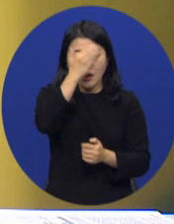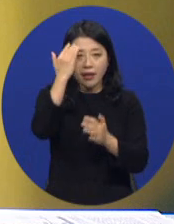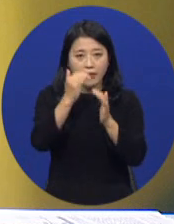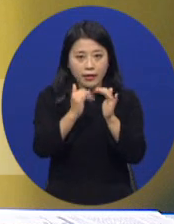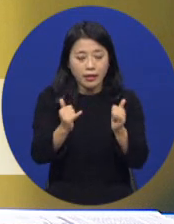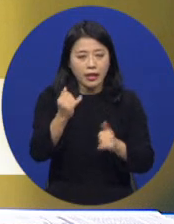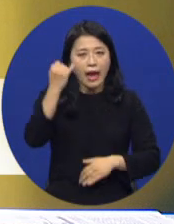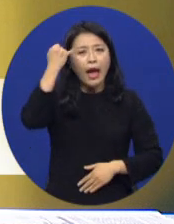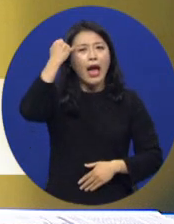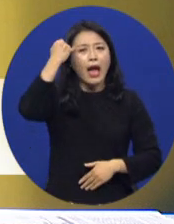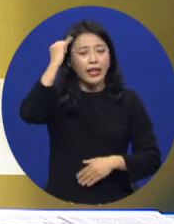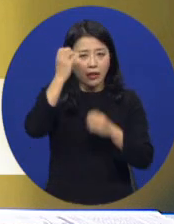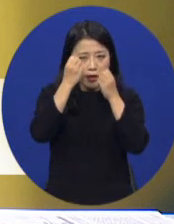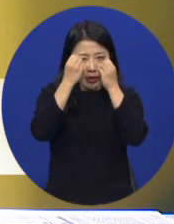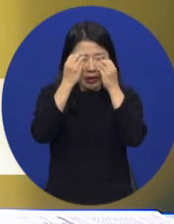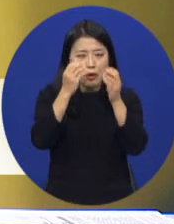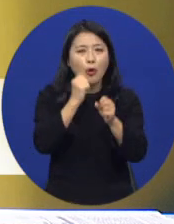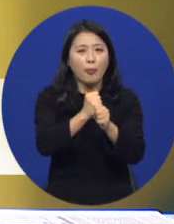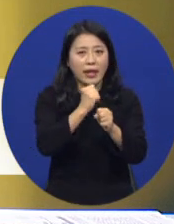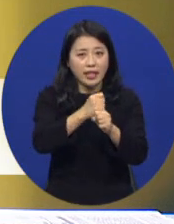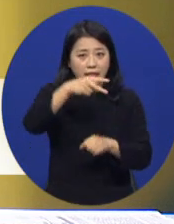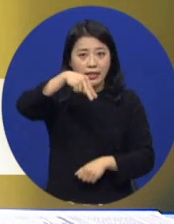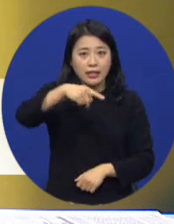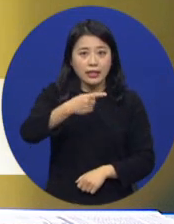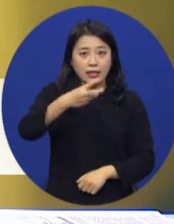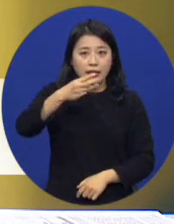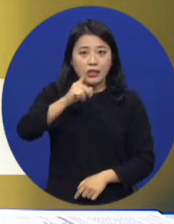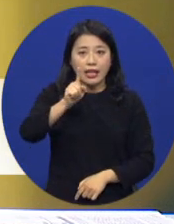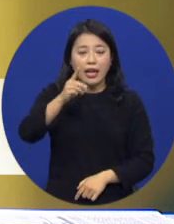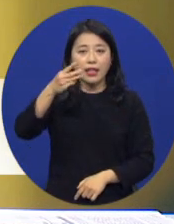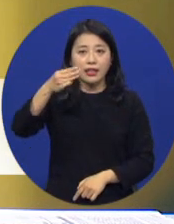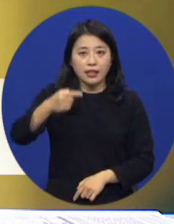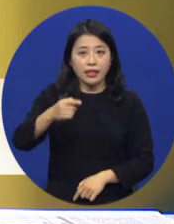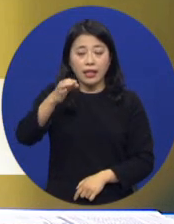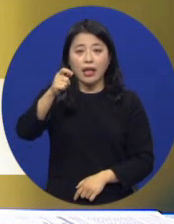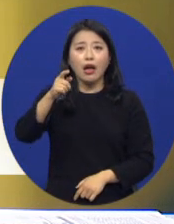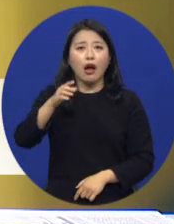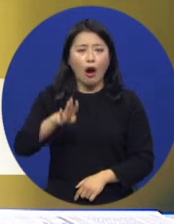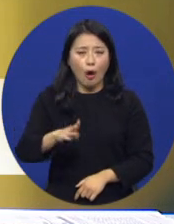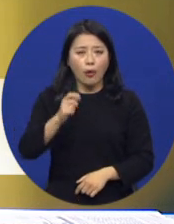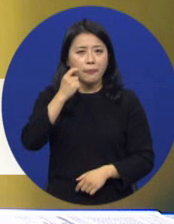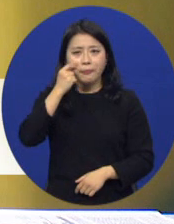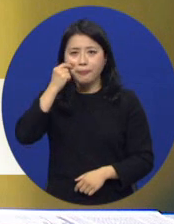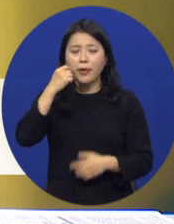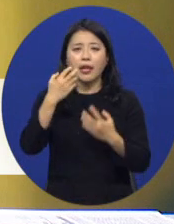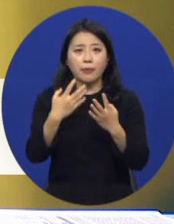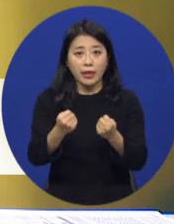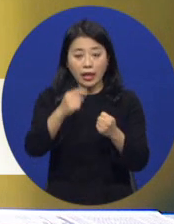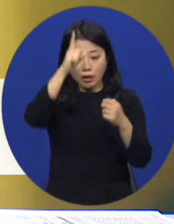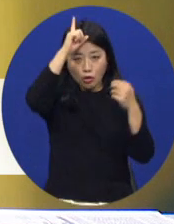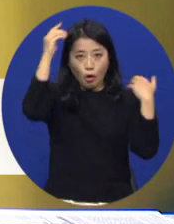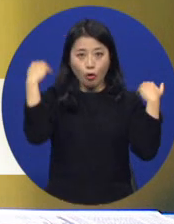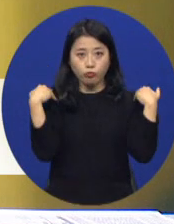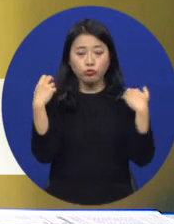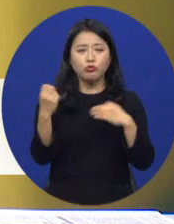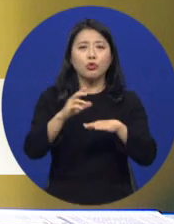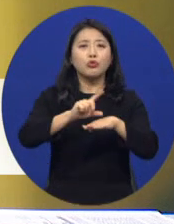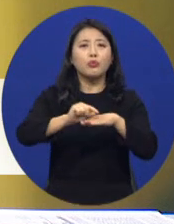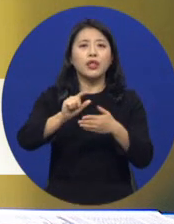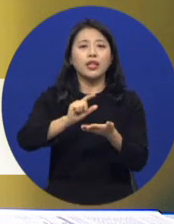청년들이 참신한 아이디어로 창업한 기업인 스타트업이 최근 각광을 받으면서 정부나 지자체에서